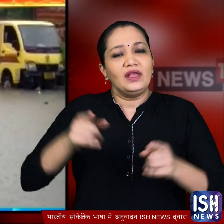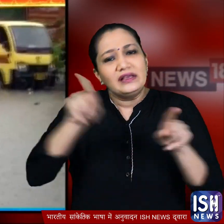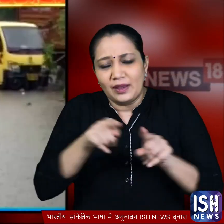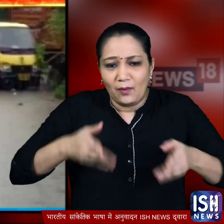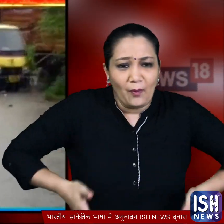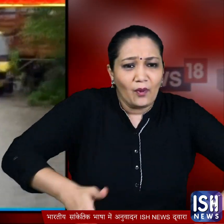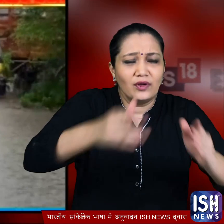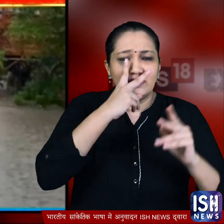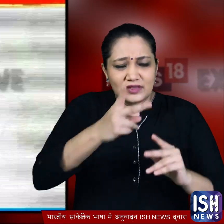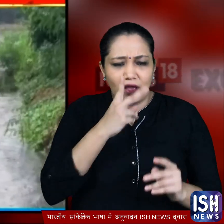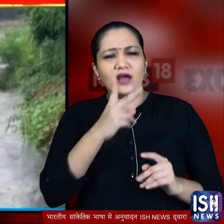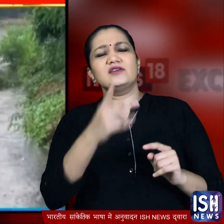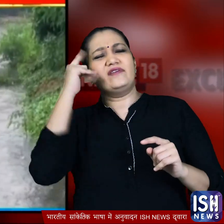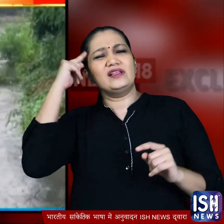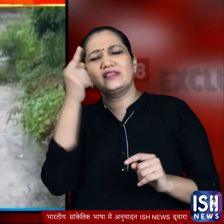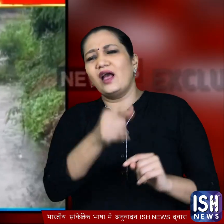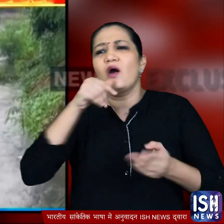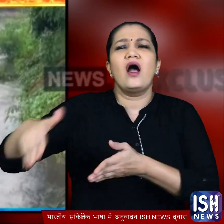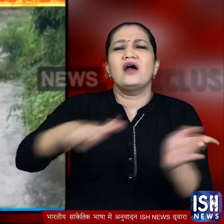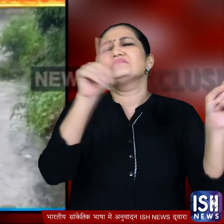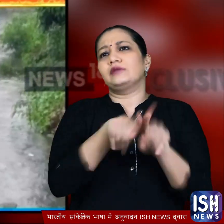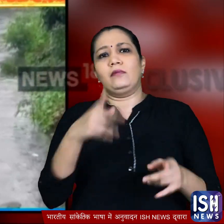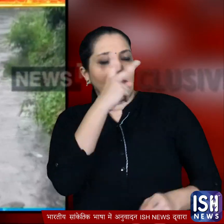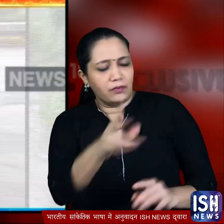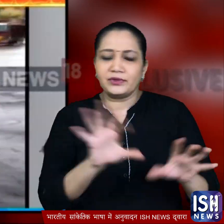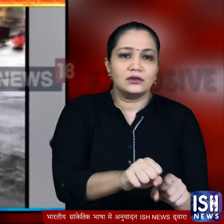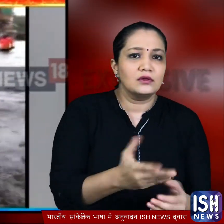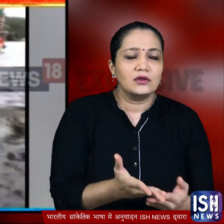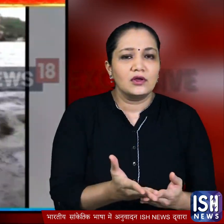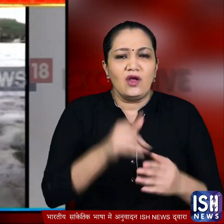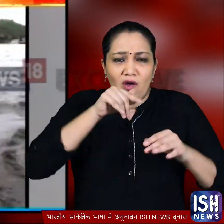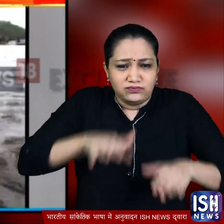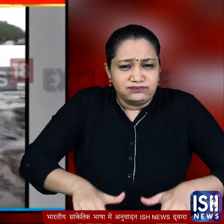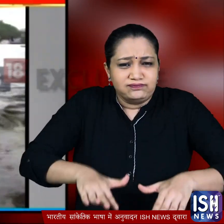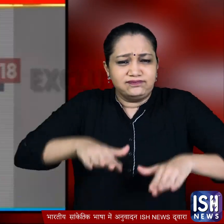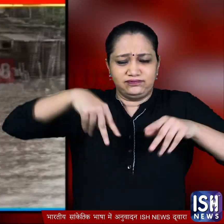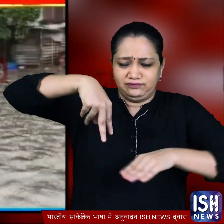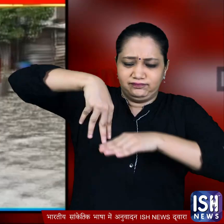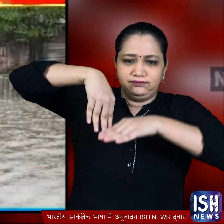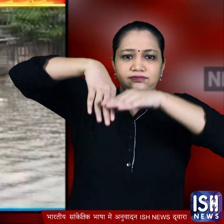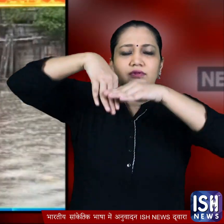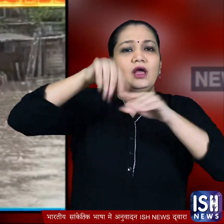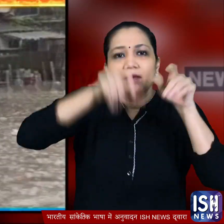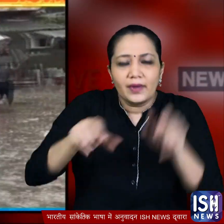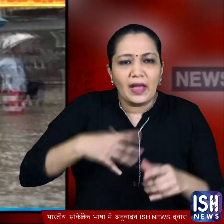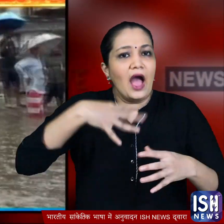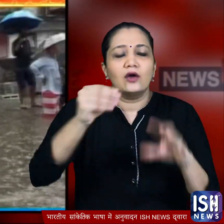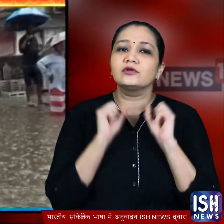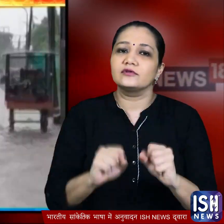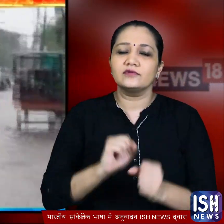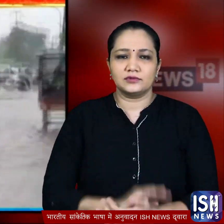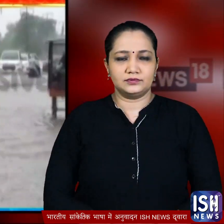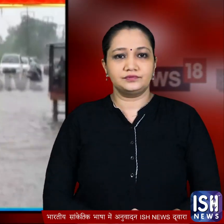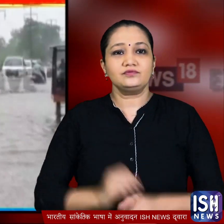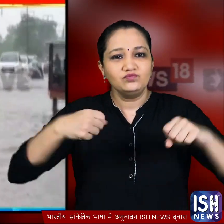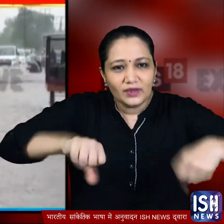की हालत भी ऐसी हो गई कि पहली नजर में कोई भी उन्हें नदी समझने की भूल कर बैठे। घुटनों तक पानी भरने से लोगों के लिए बाहर निकलना भी मुश्किल हो